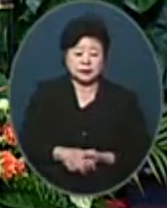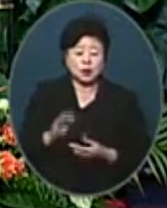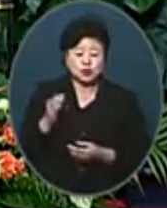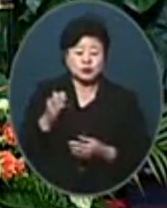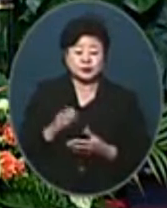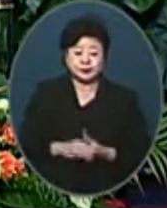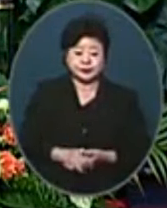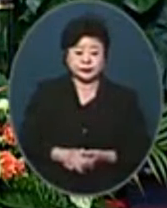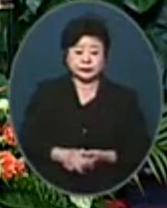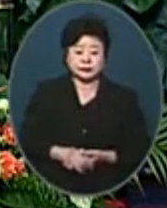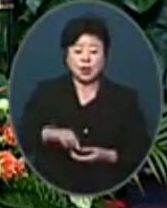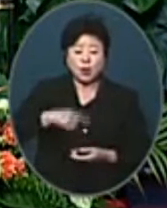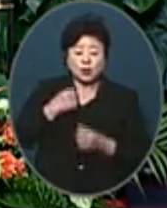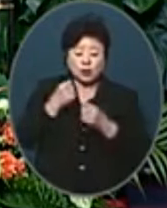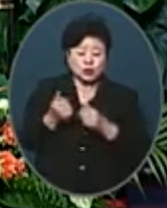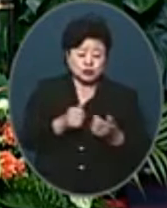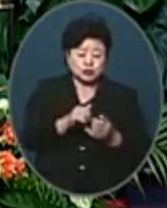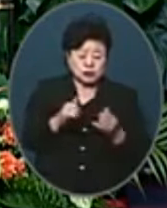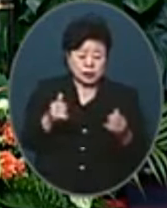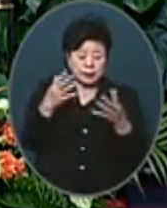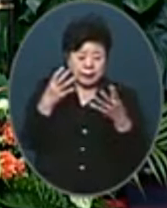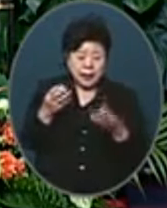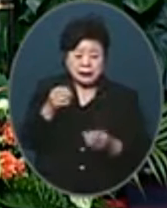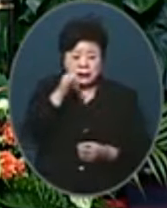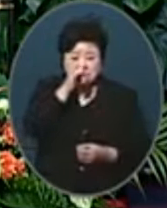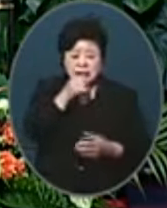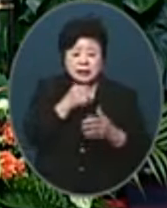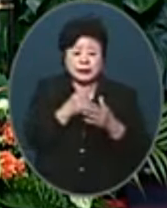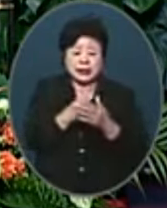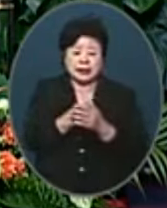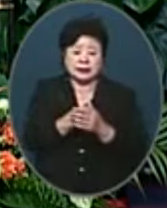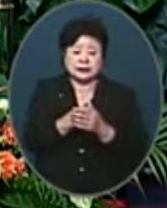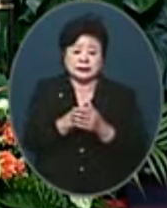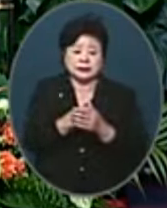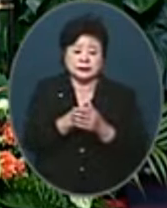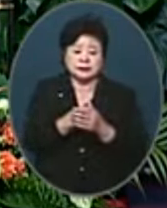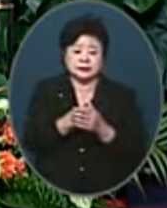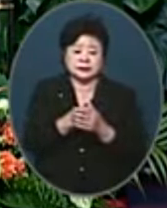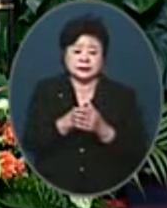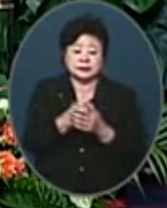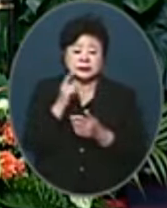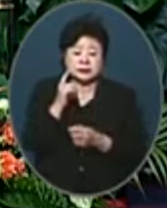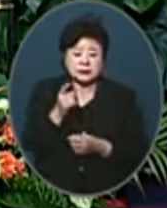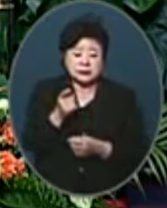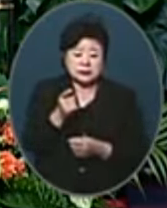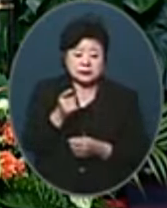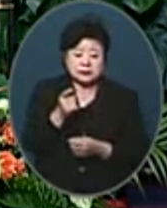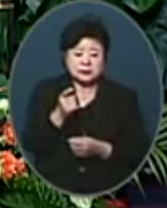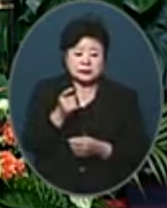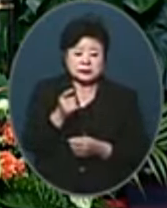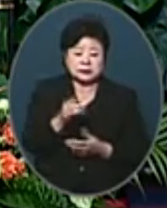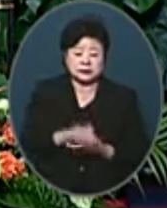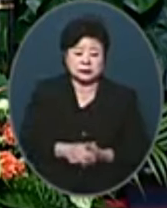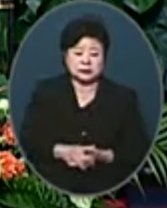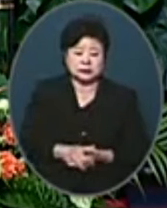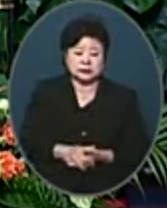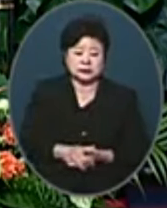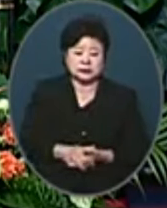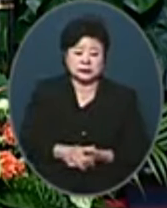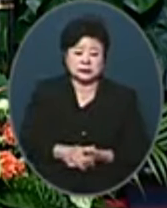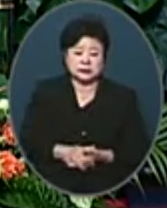요사이는 홀로 죽어간 사람들이 너무나 많기 때문에 그 유품을 정리해